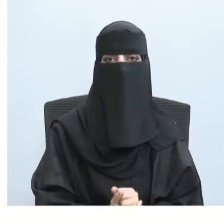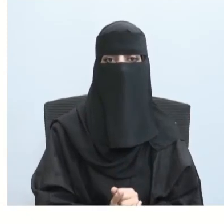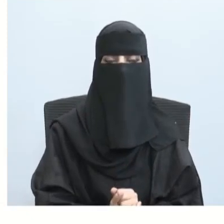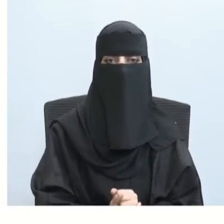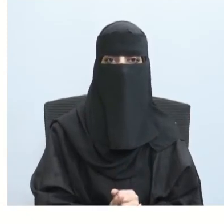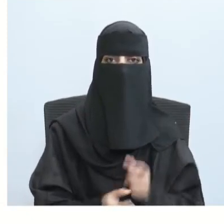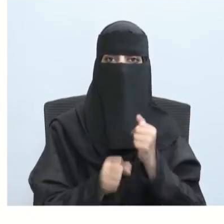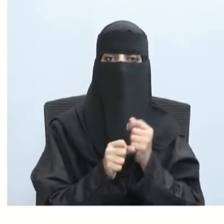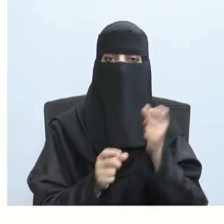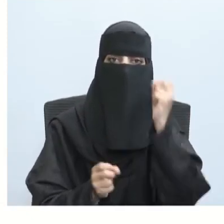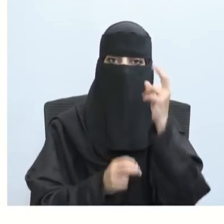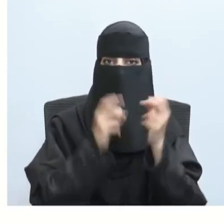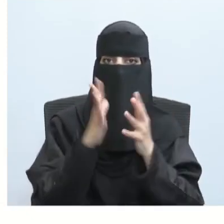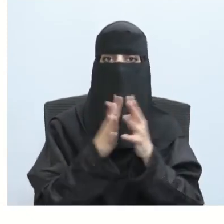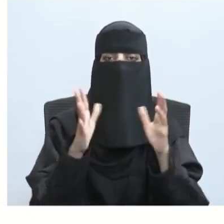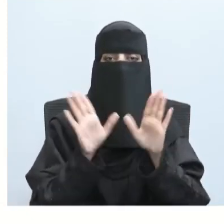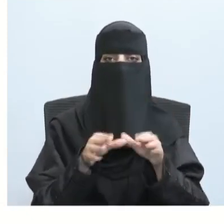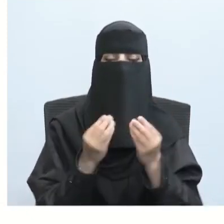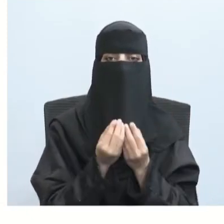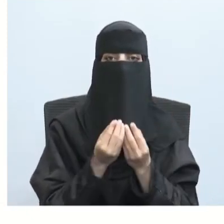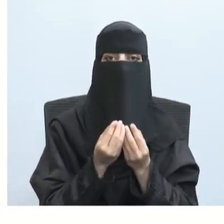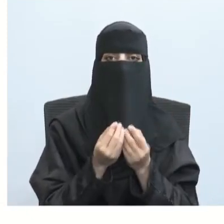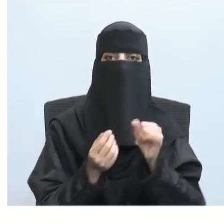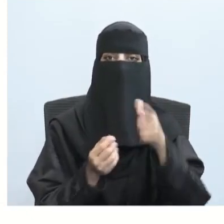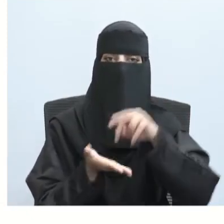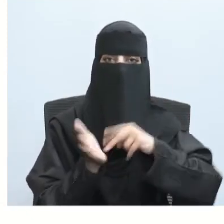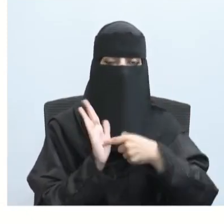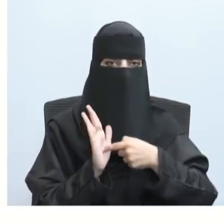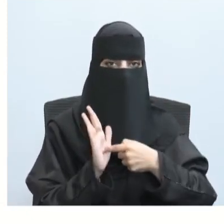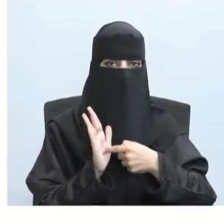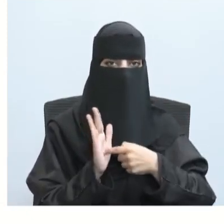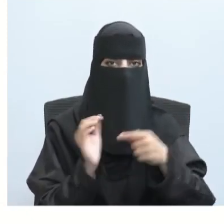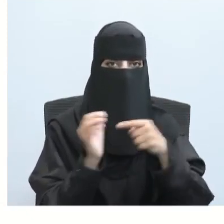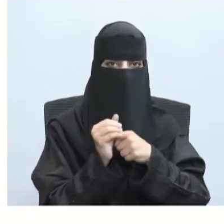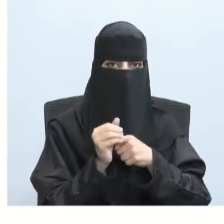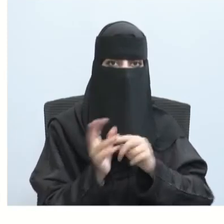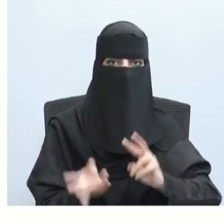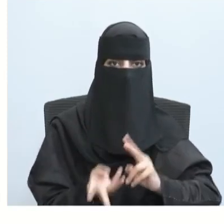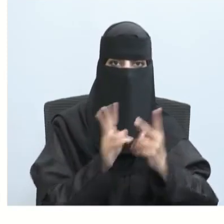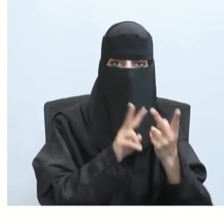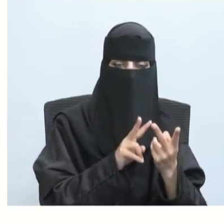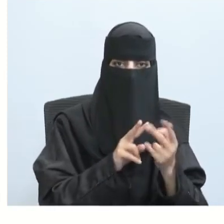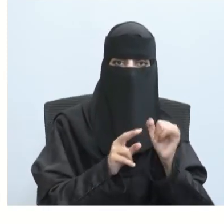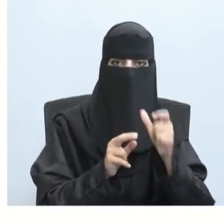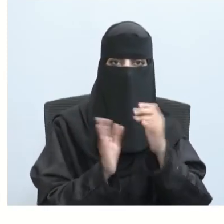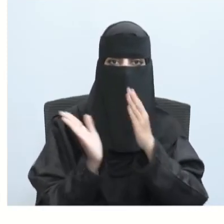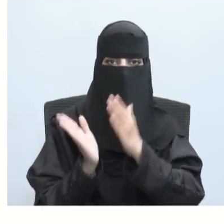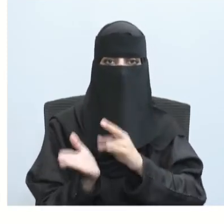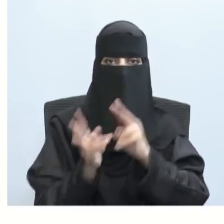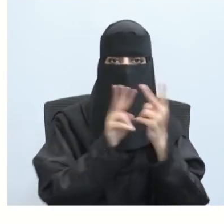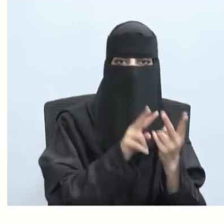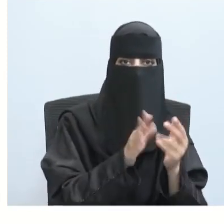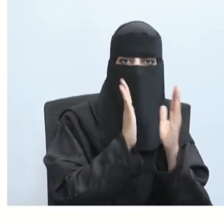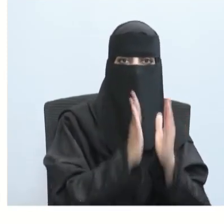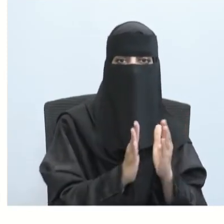هنالك امثله لهذه الحالات الثلاث ماذا يحدث عندما تتغير الماده من حاله الى